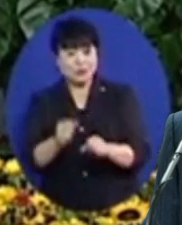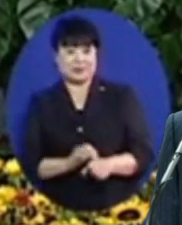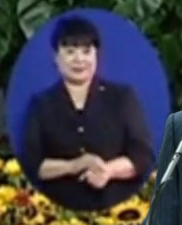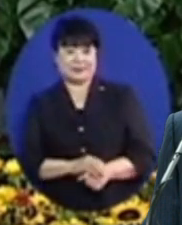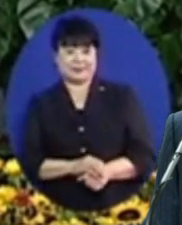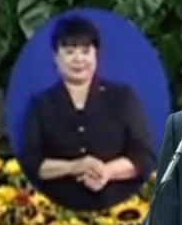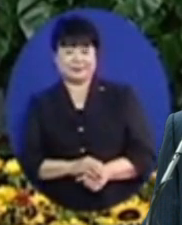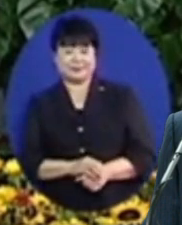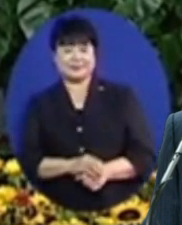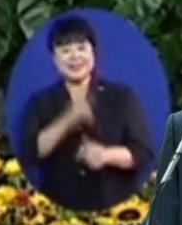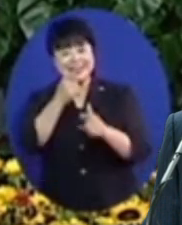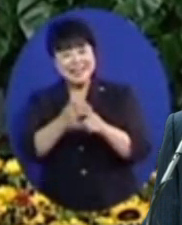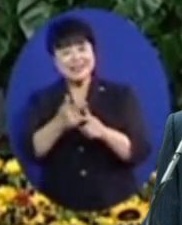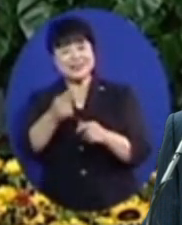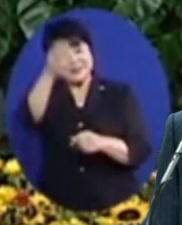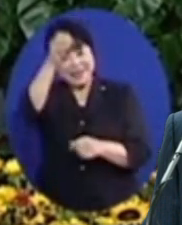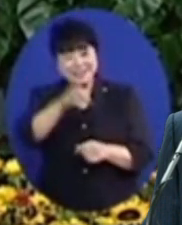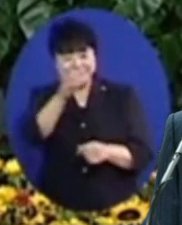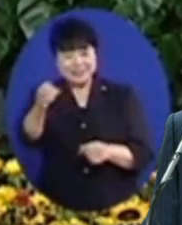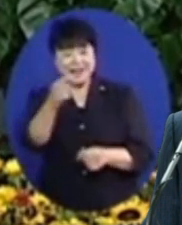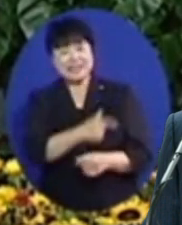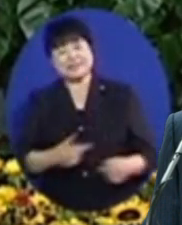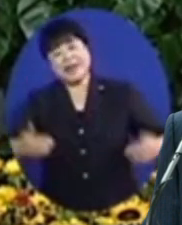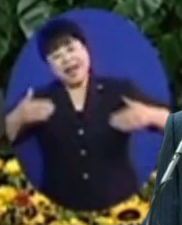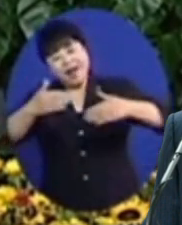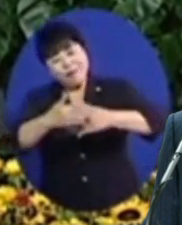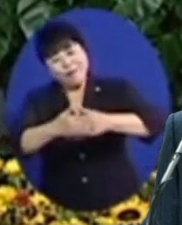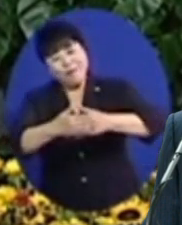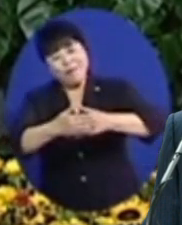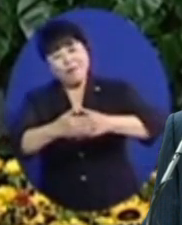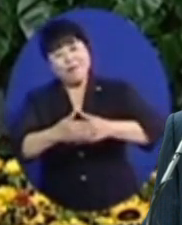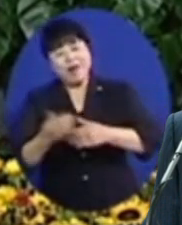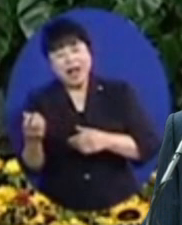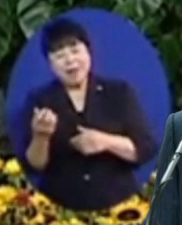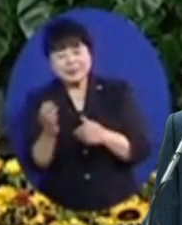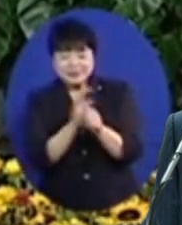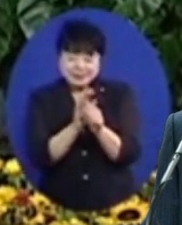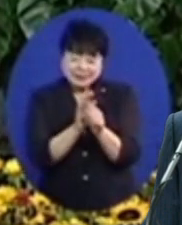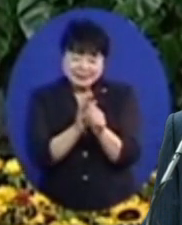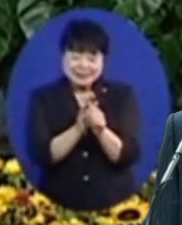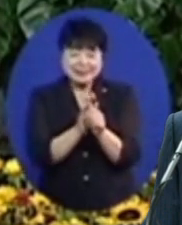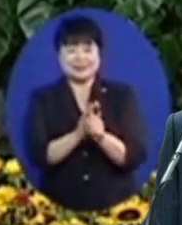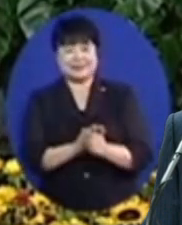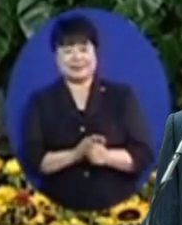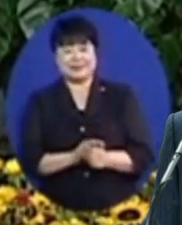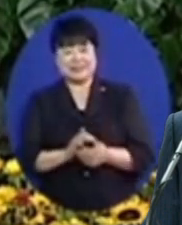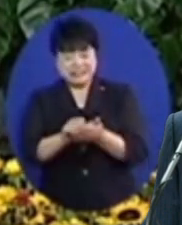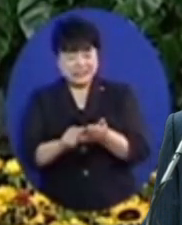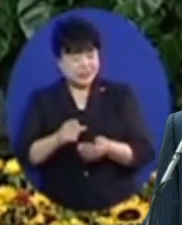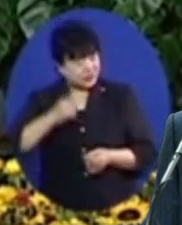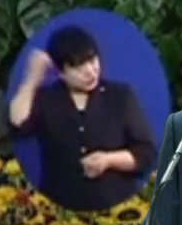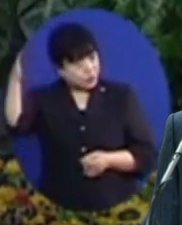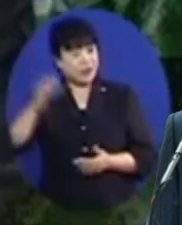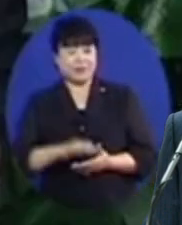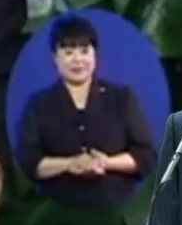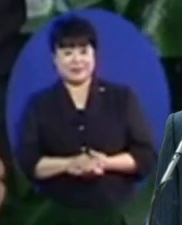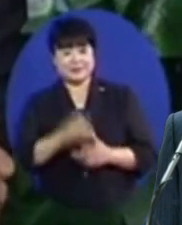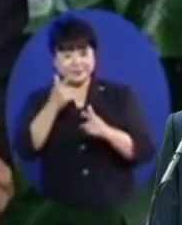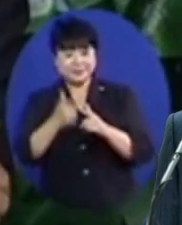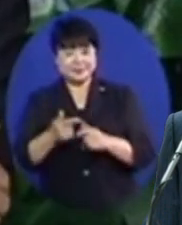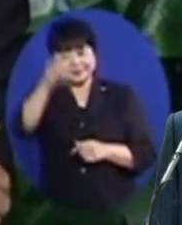길은 예수님의 십자가를 가슴에 끌어안고 아픈 상처를 기억해서 지워버리는 것입니다. 내가